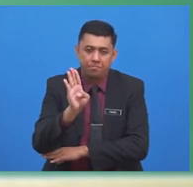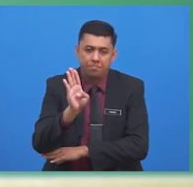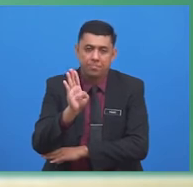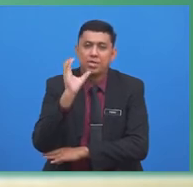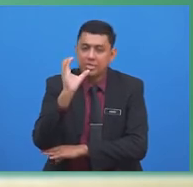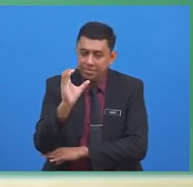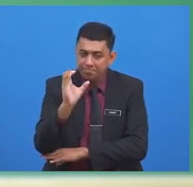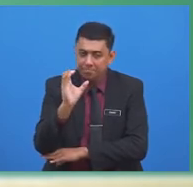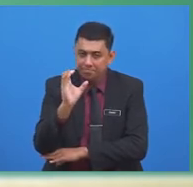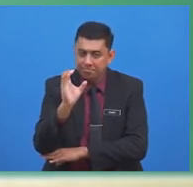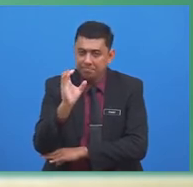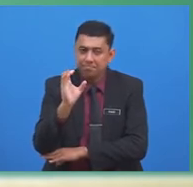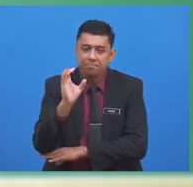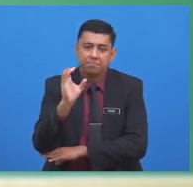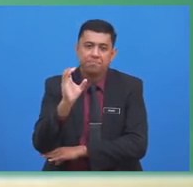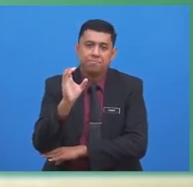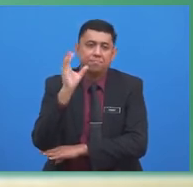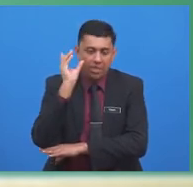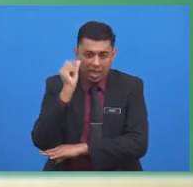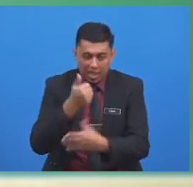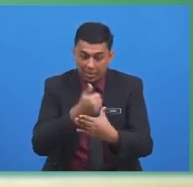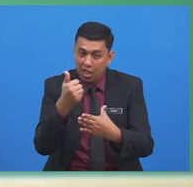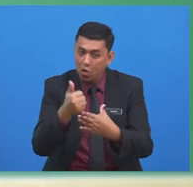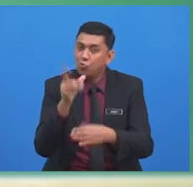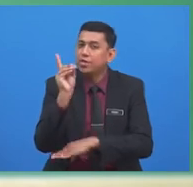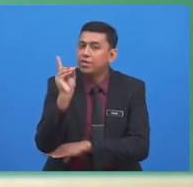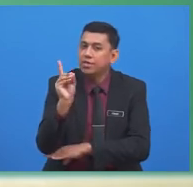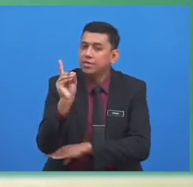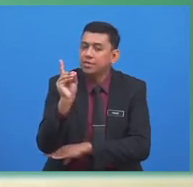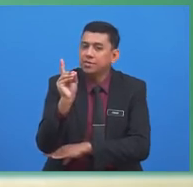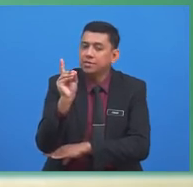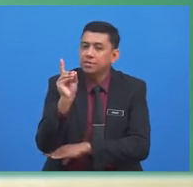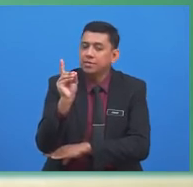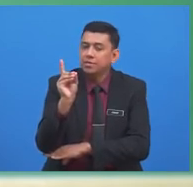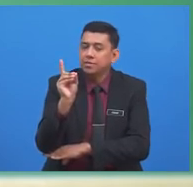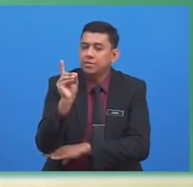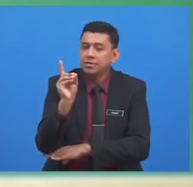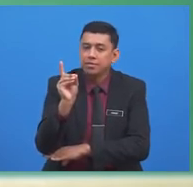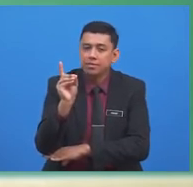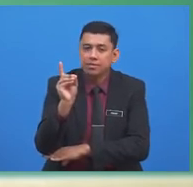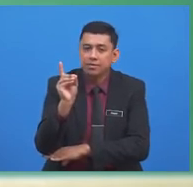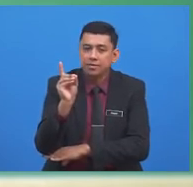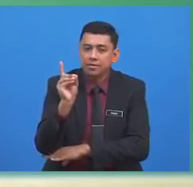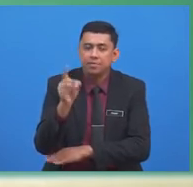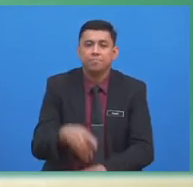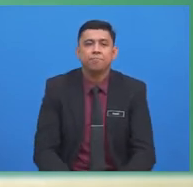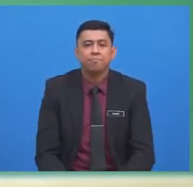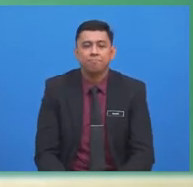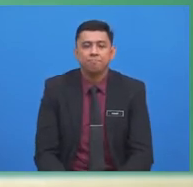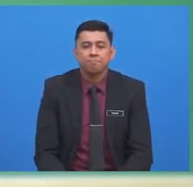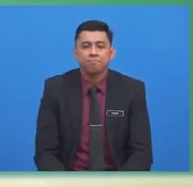perlumbungan. Humus, aktiviti pembinaan. Dan tanah letrit, aktiviti perusahaan